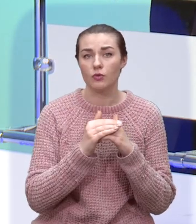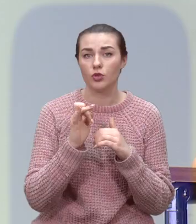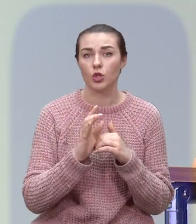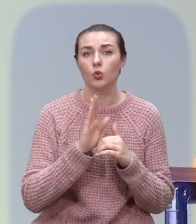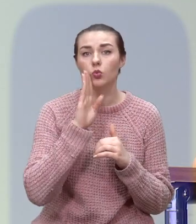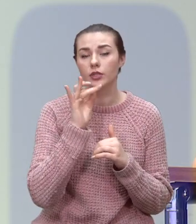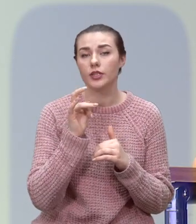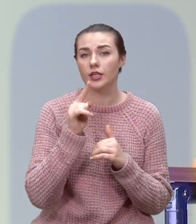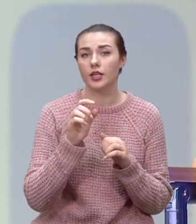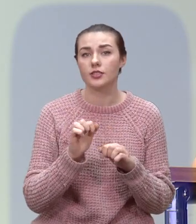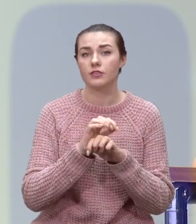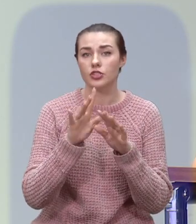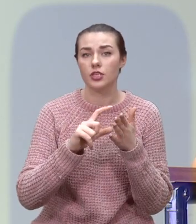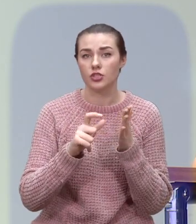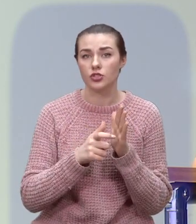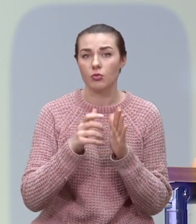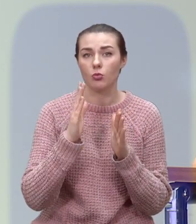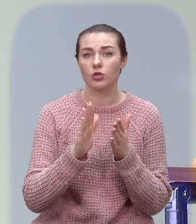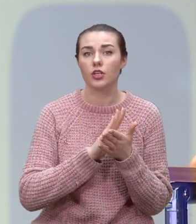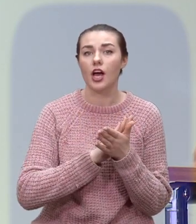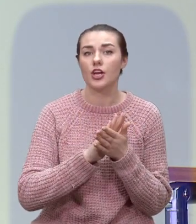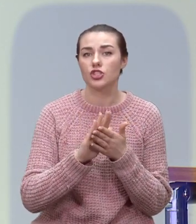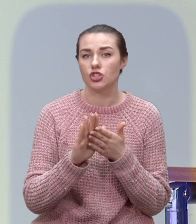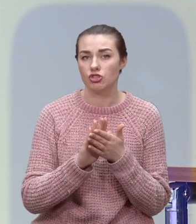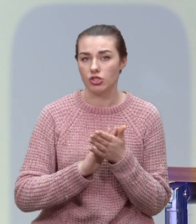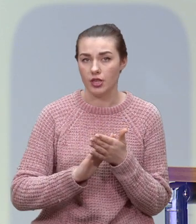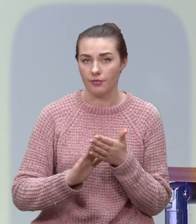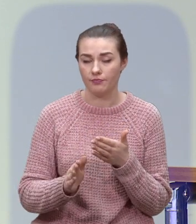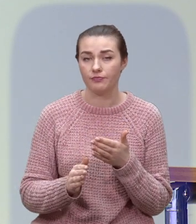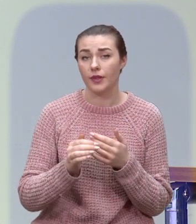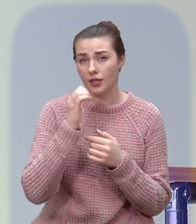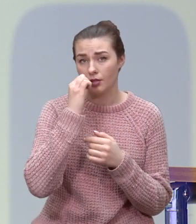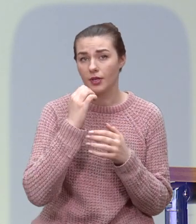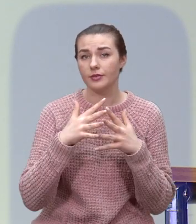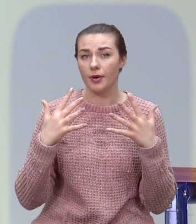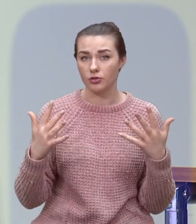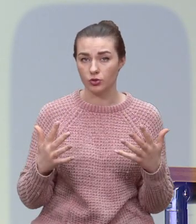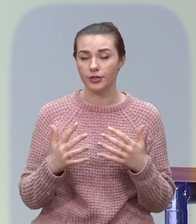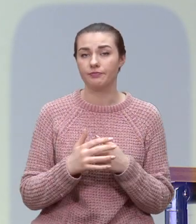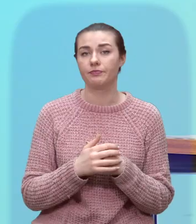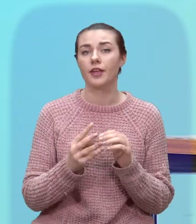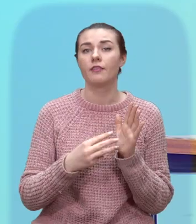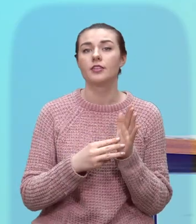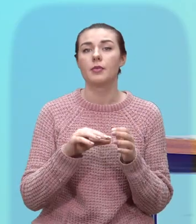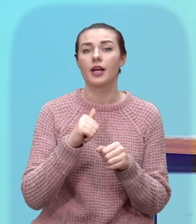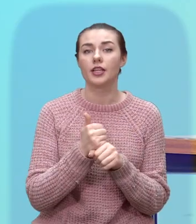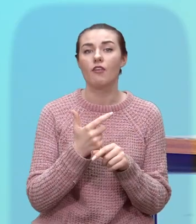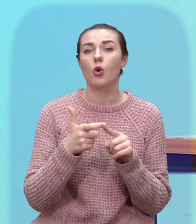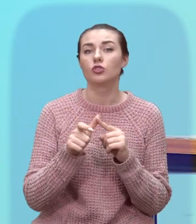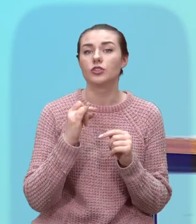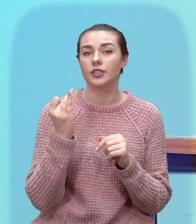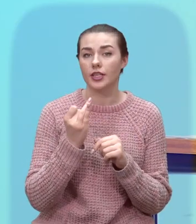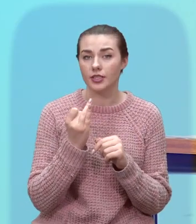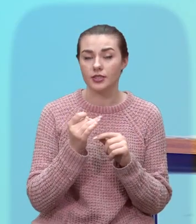вечеров и утра и тогда святилище будет очищено спасибо большое 8 глава